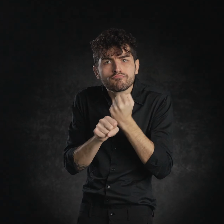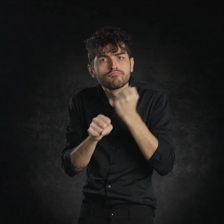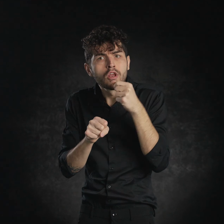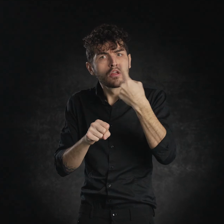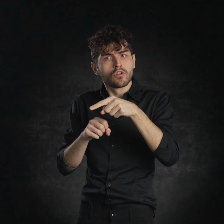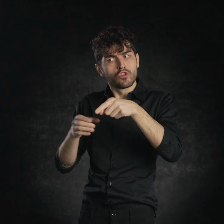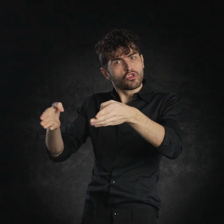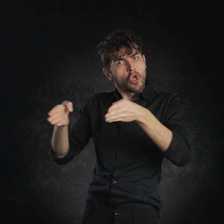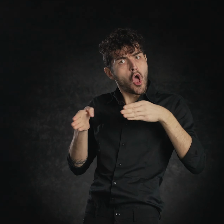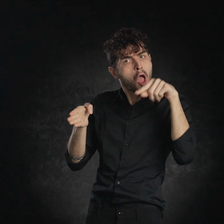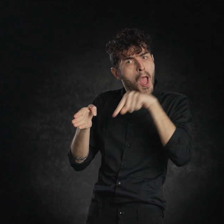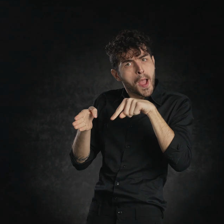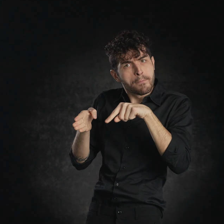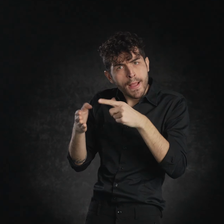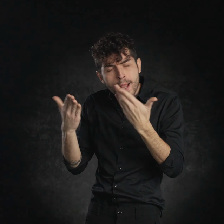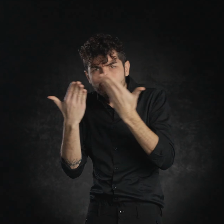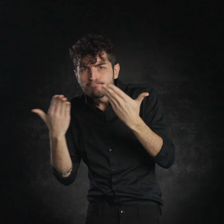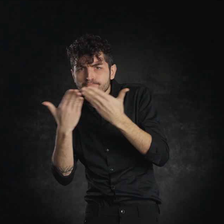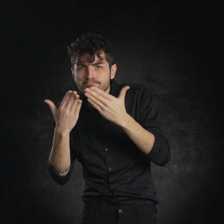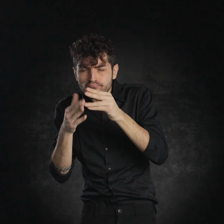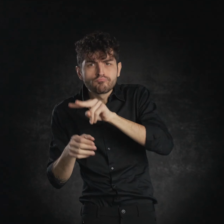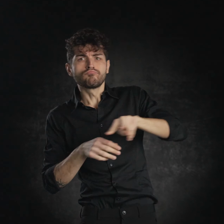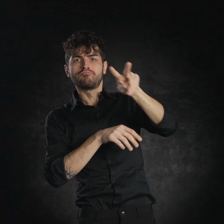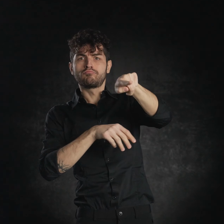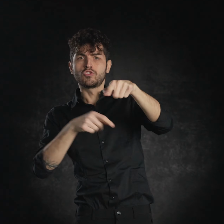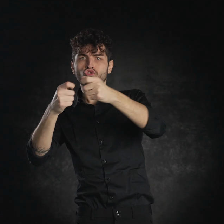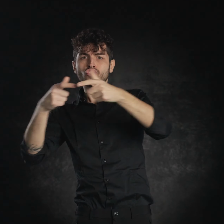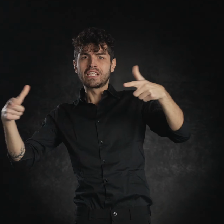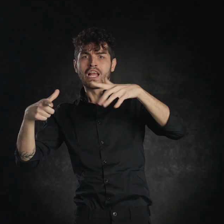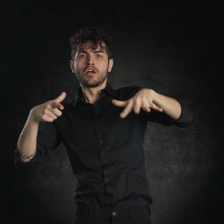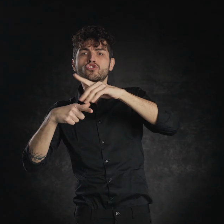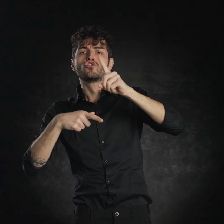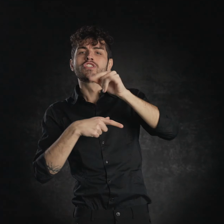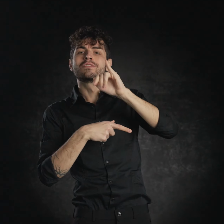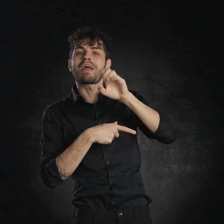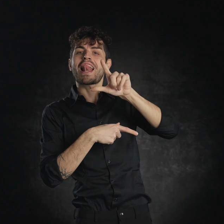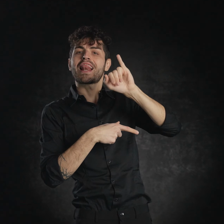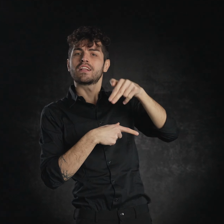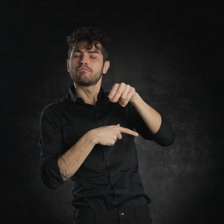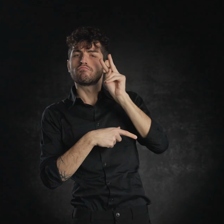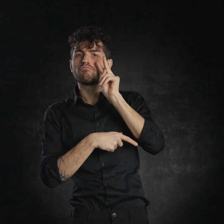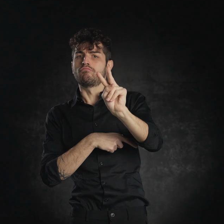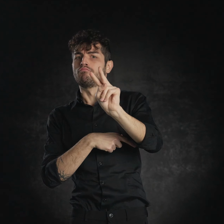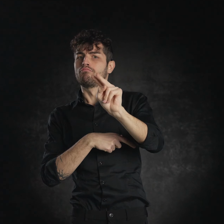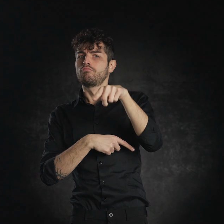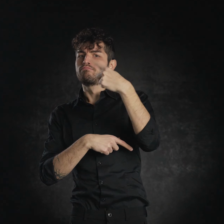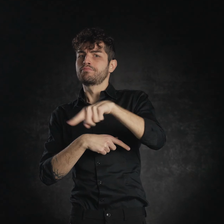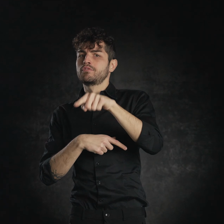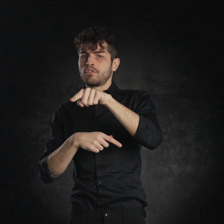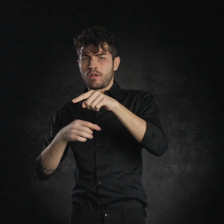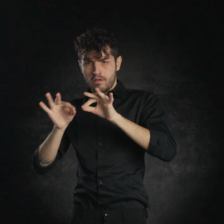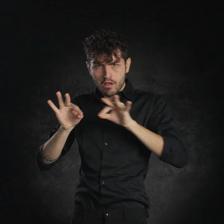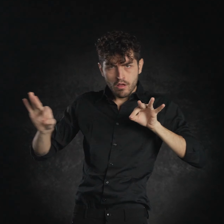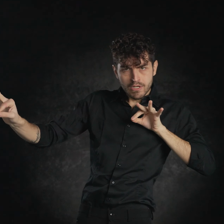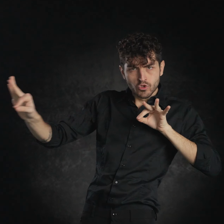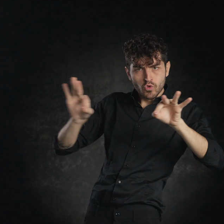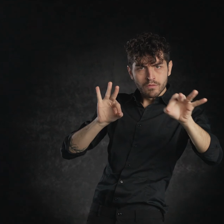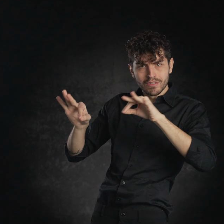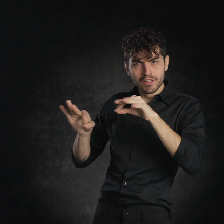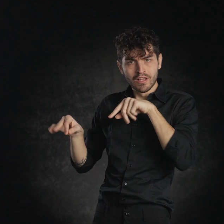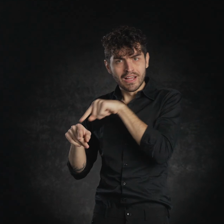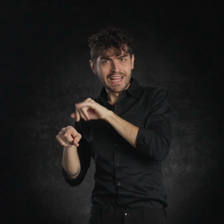durante il lavoro presso la tomba presso gebelein mentre stavano facendo un sopralluogo